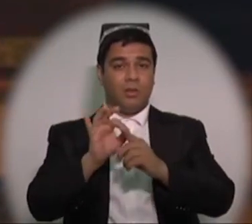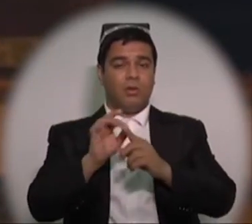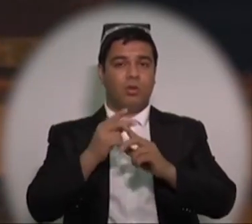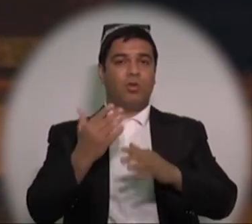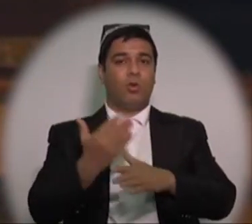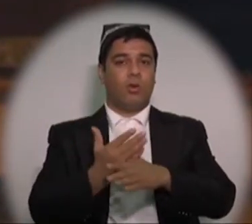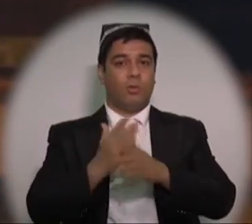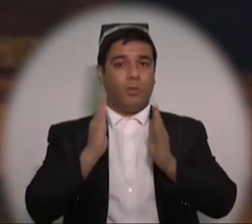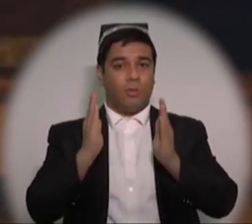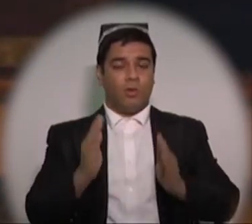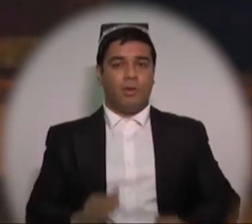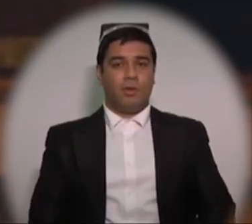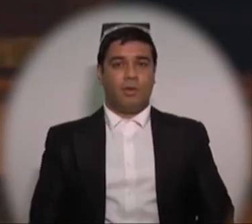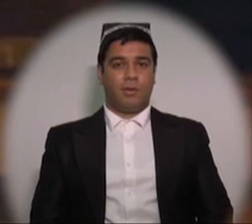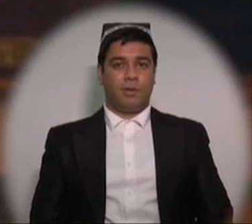yordamchi bo'ladilar.